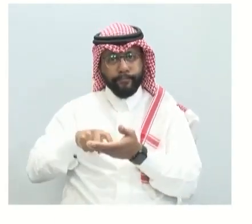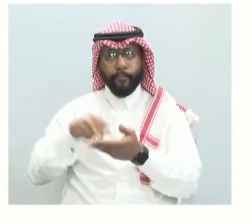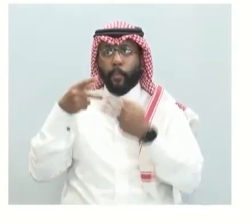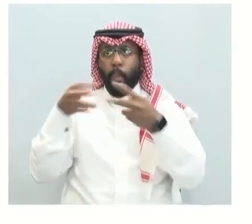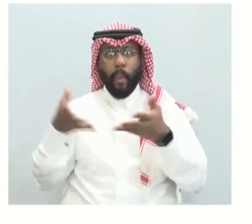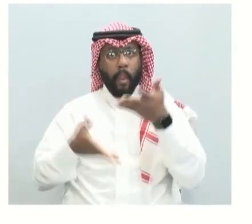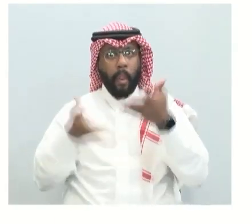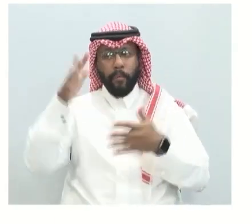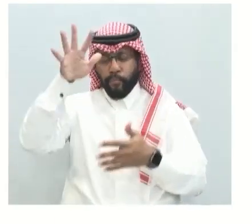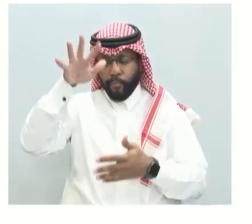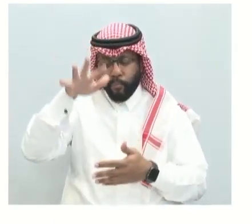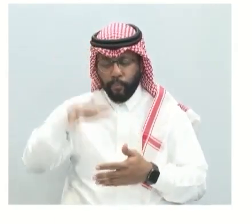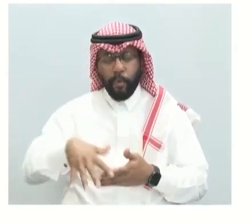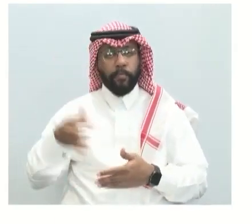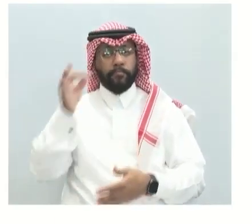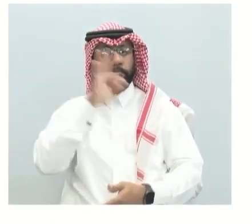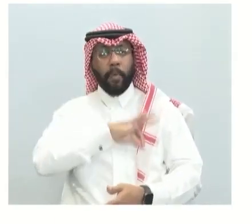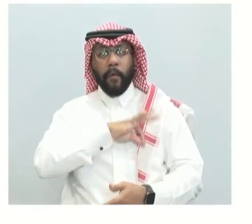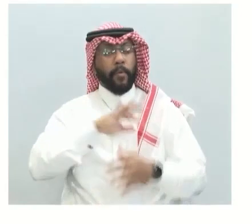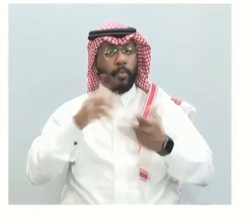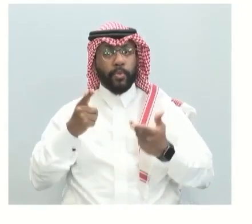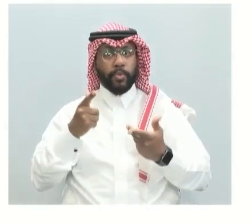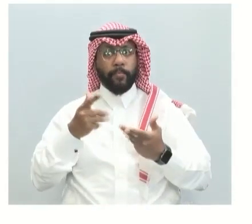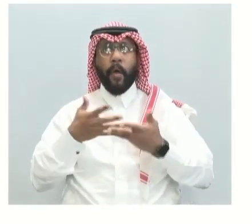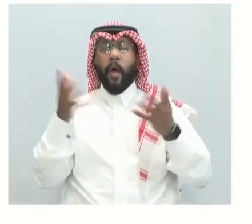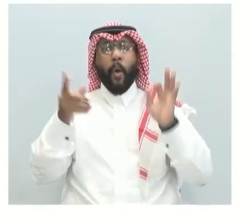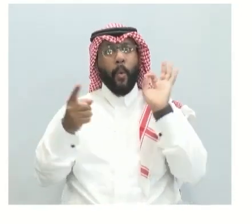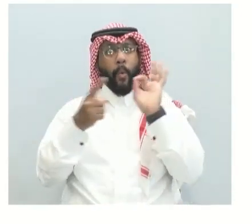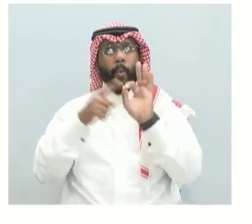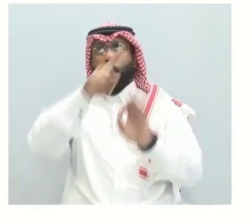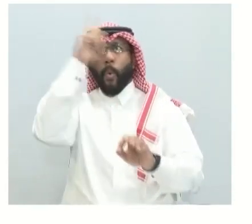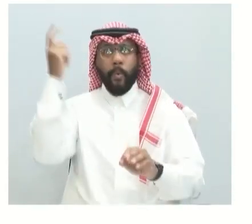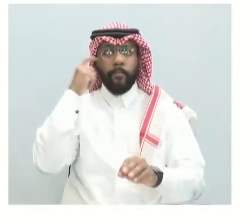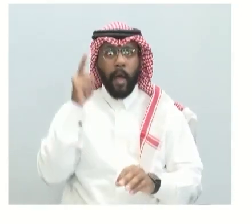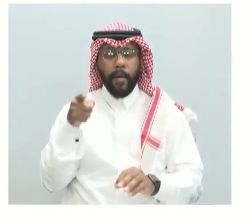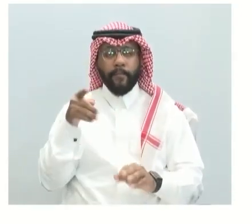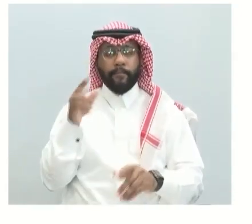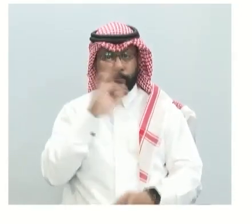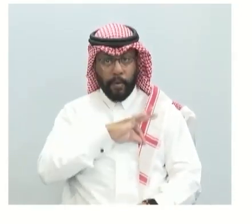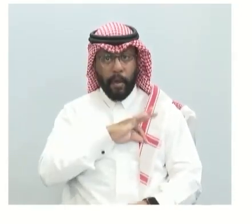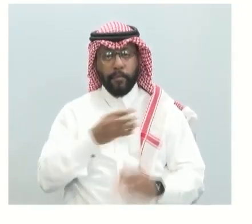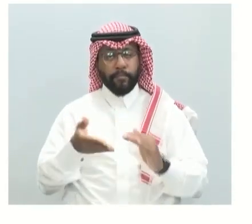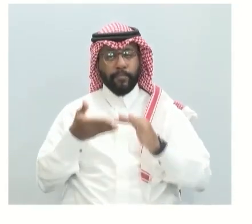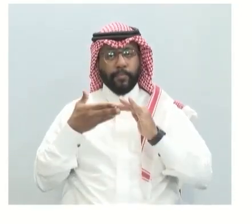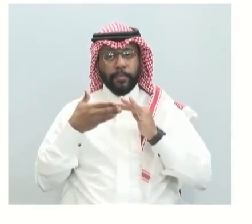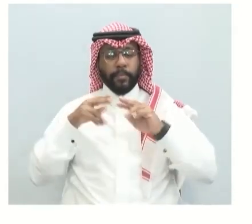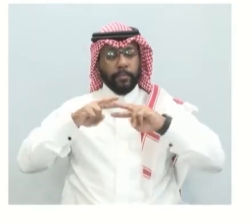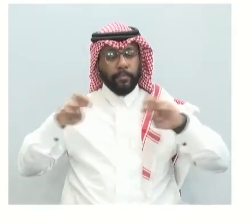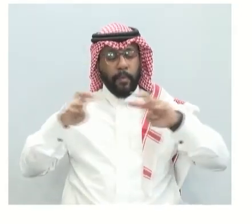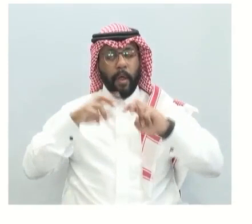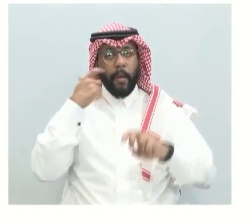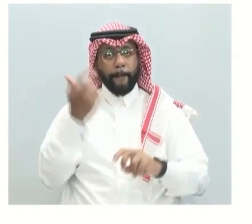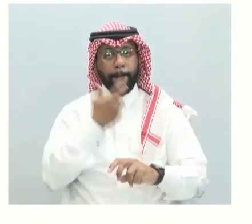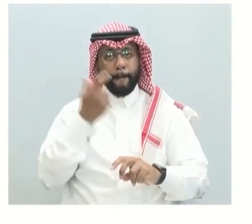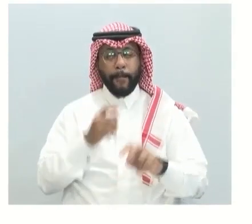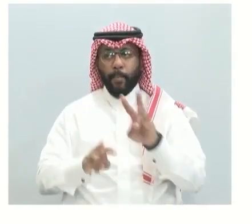ما هي فائدتها وما اشهرها احسنتم فائدتها تساعدنا في البحث عن المواقع الالكترونيه